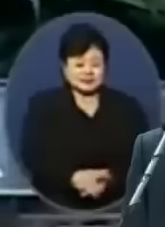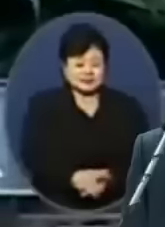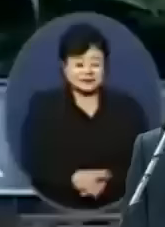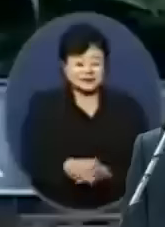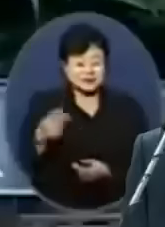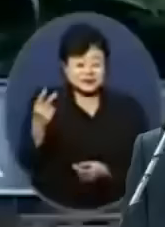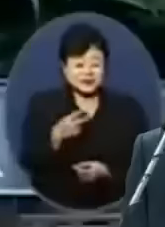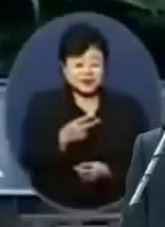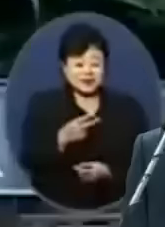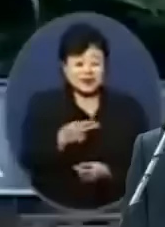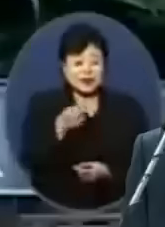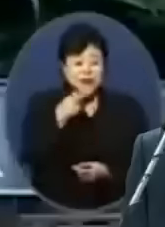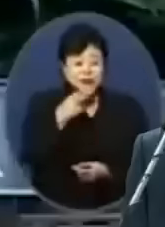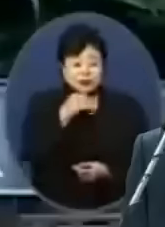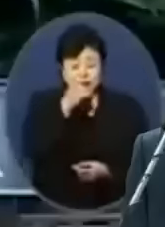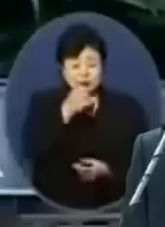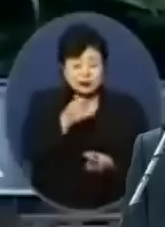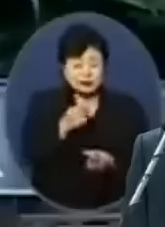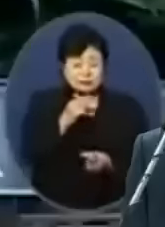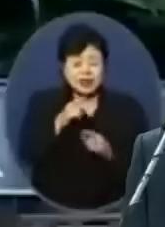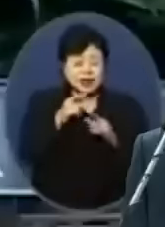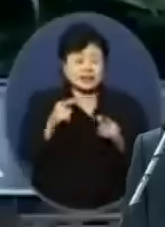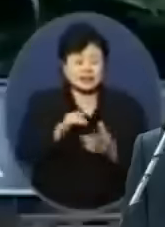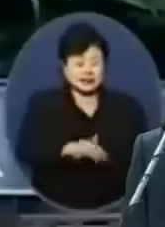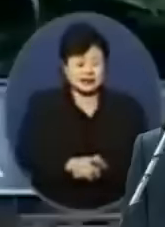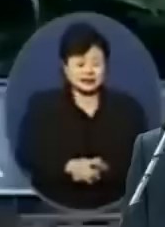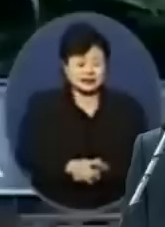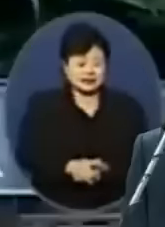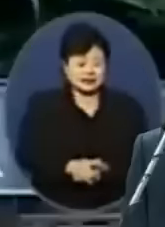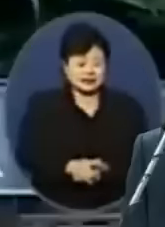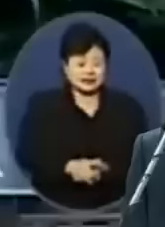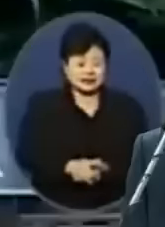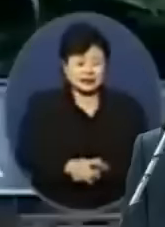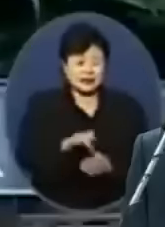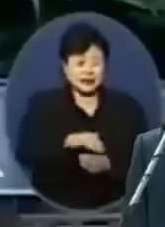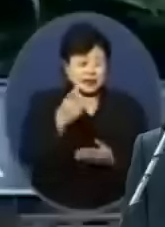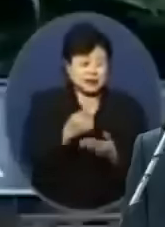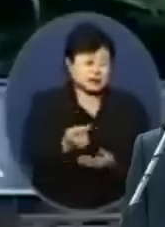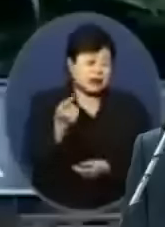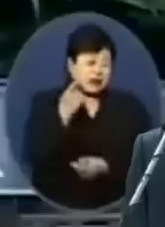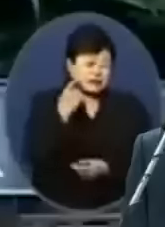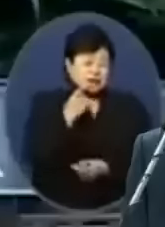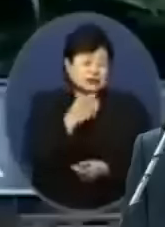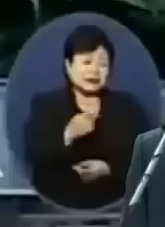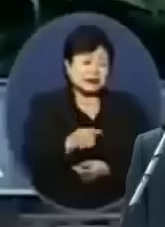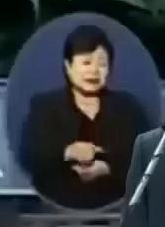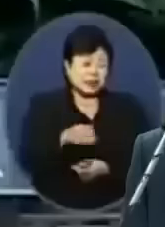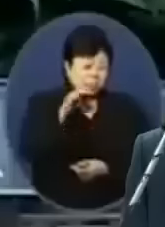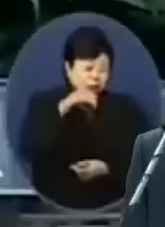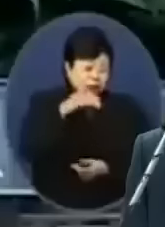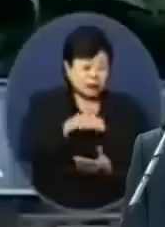그리고 없는 것을 있는 것 같이 말하려고 하니까 마귀가 와서 자꾸 거짓말쟁이라고 합니다.